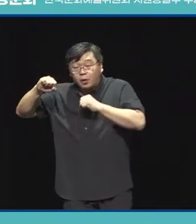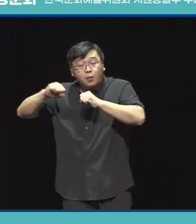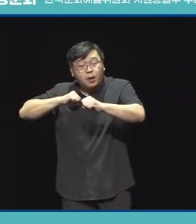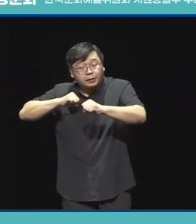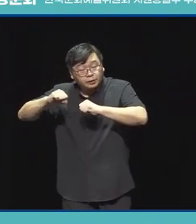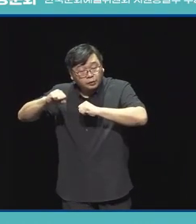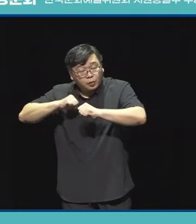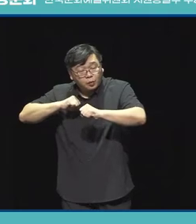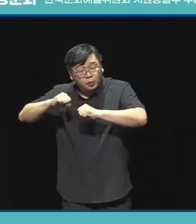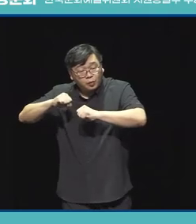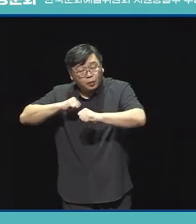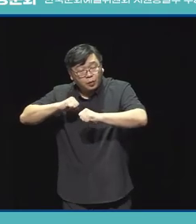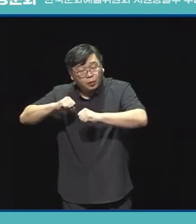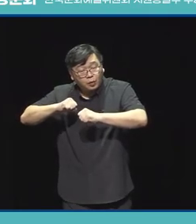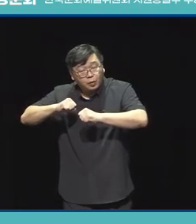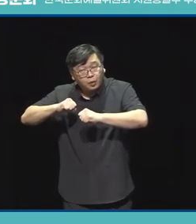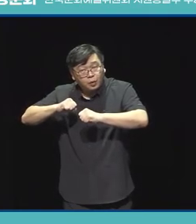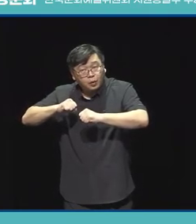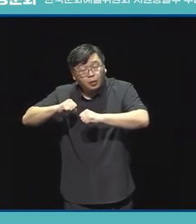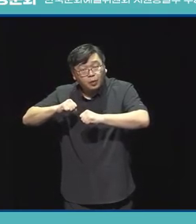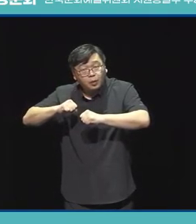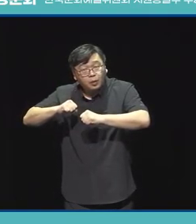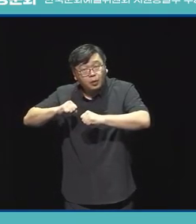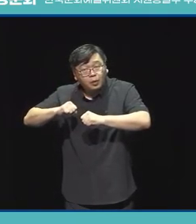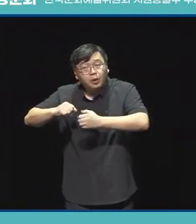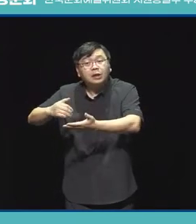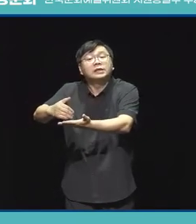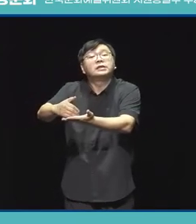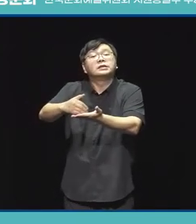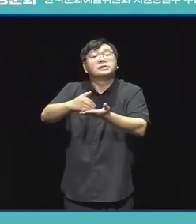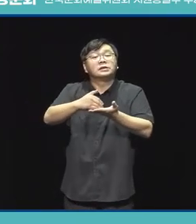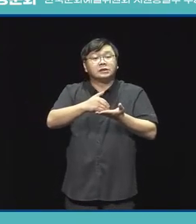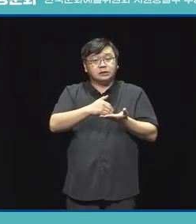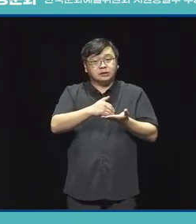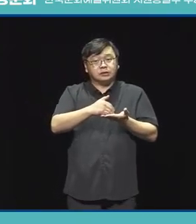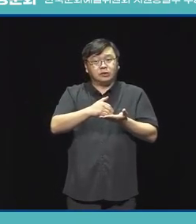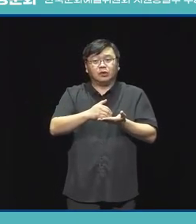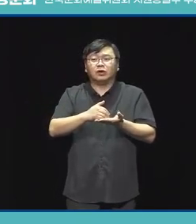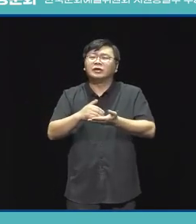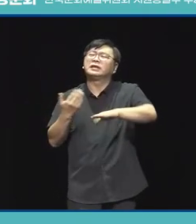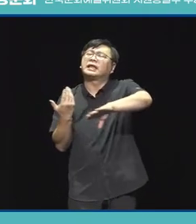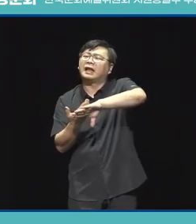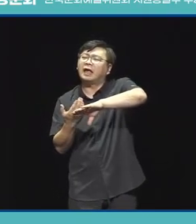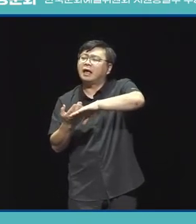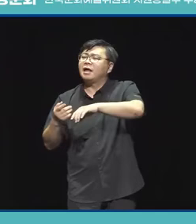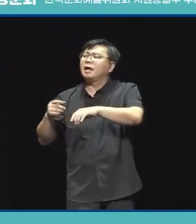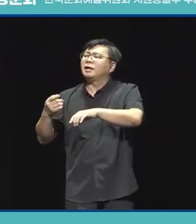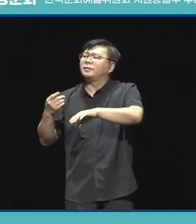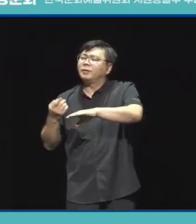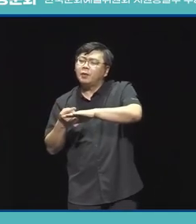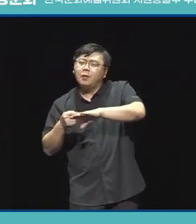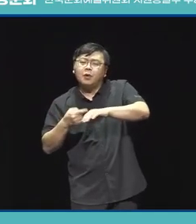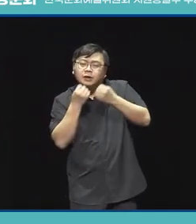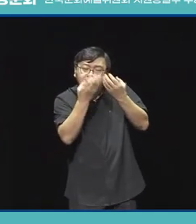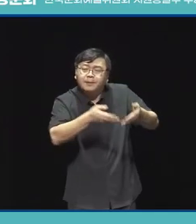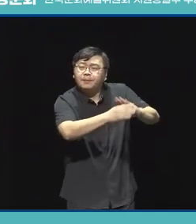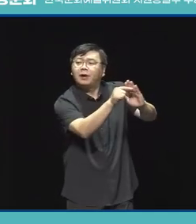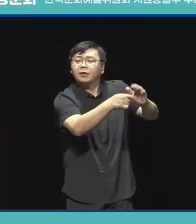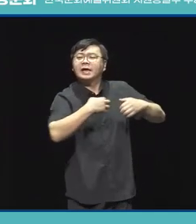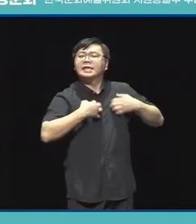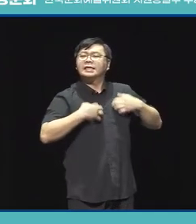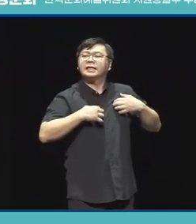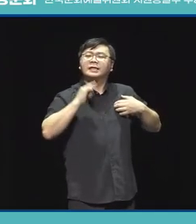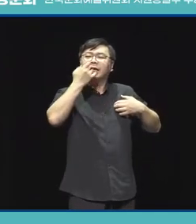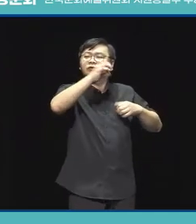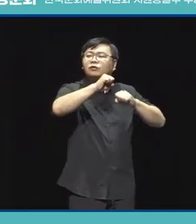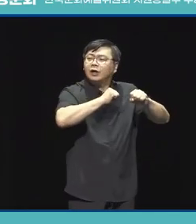활동들을 그 지원 신청해 주시는 경우가 있는데 이 사업은 좀 이따 설명드릴 신나는 예술 여행. 쪽으로 신청을 해주시면 됩니다. 또